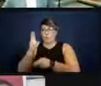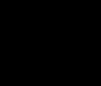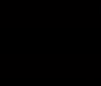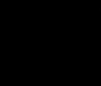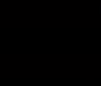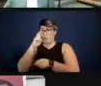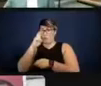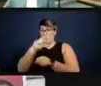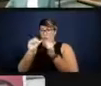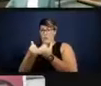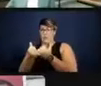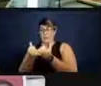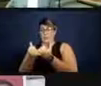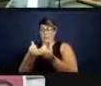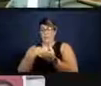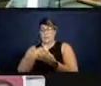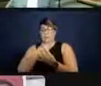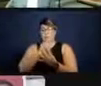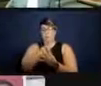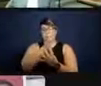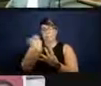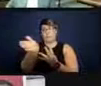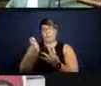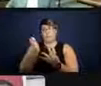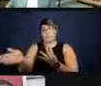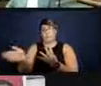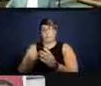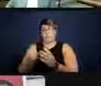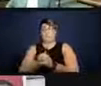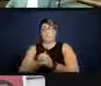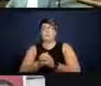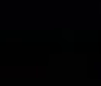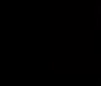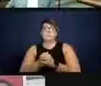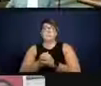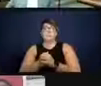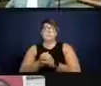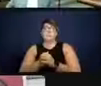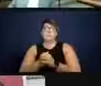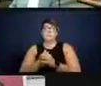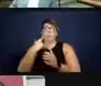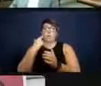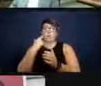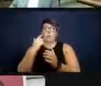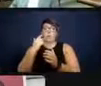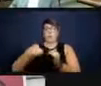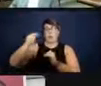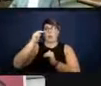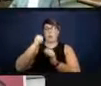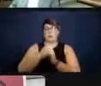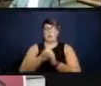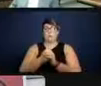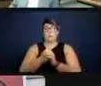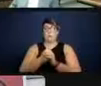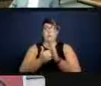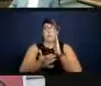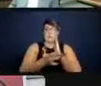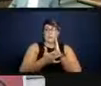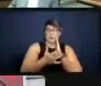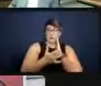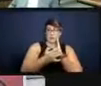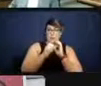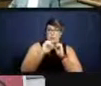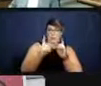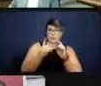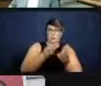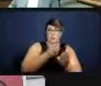بأن الأشخاص ينتقلون من هذه الأكاديمية إلى الأكاديميات الثلاثة الأعلى المستوى إلى مستوى أعلى،